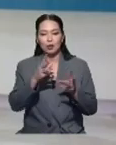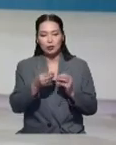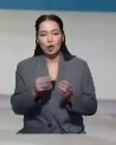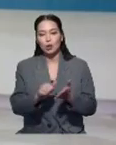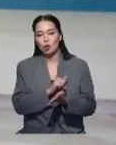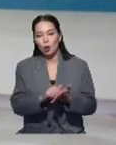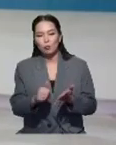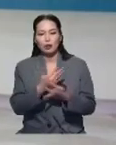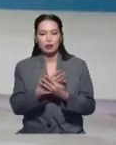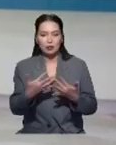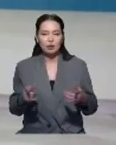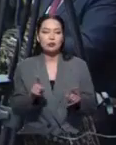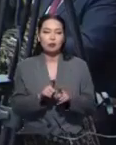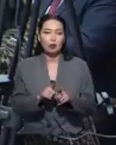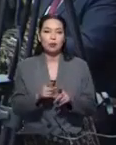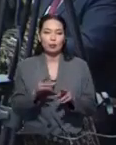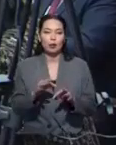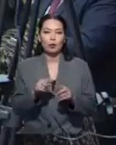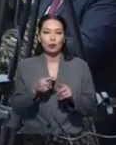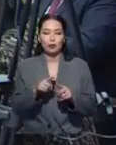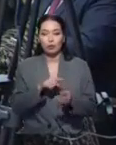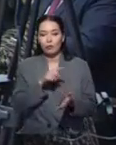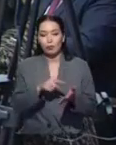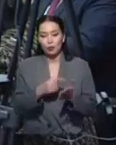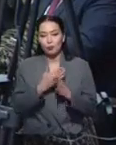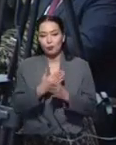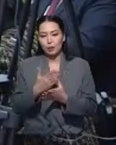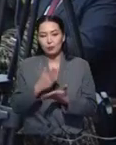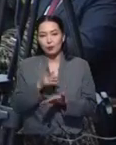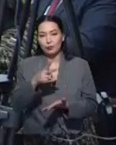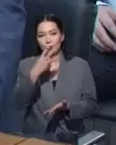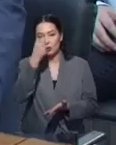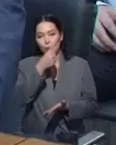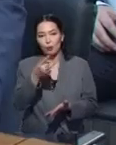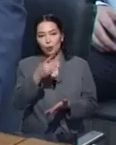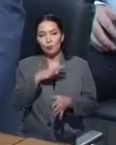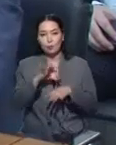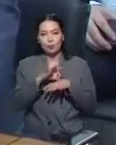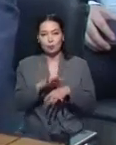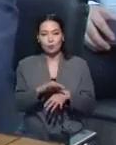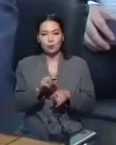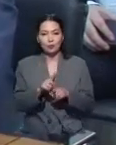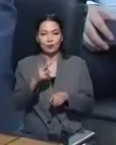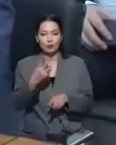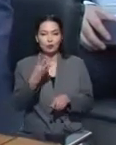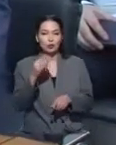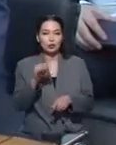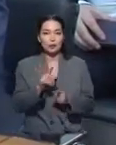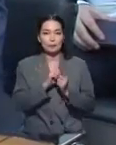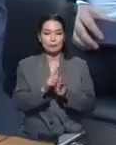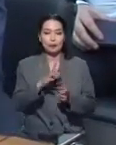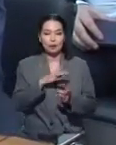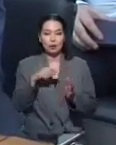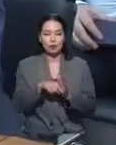документов и подобные вопросы. К слову, в 2023 году по республике проведено более 24 тысяч приемов и принято